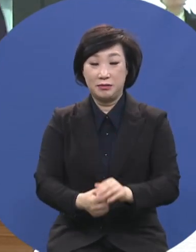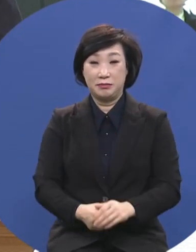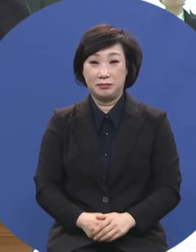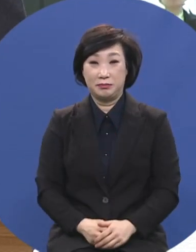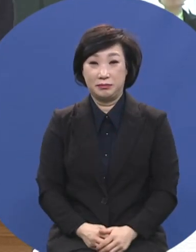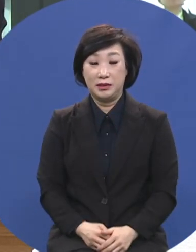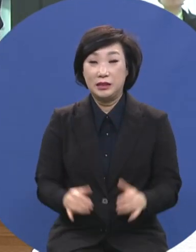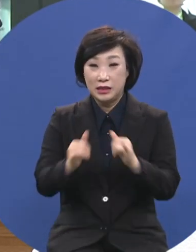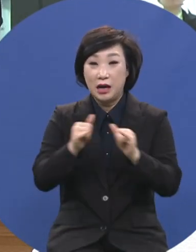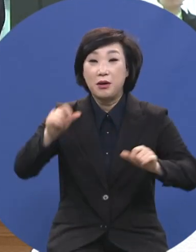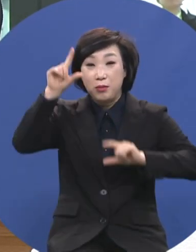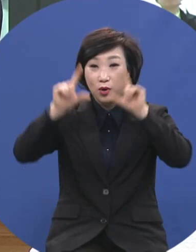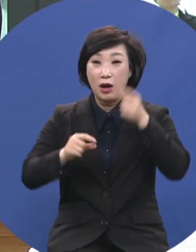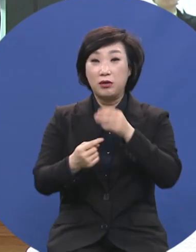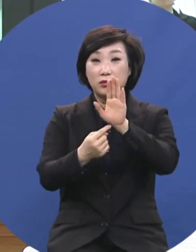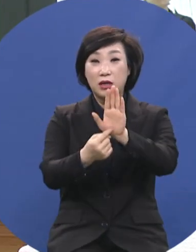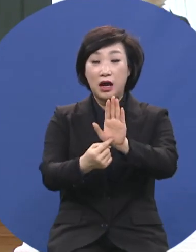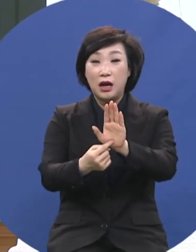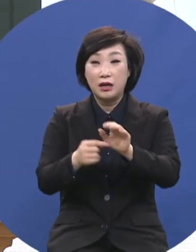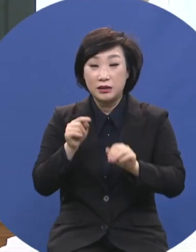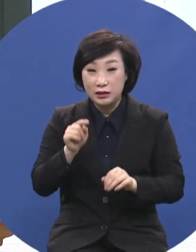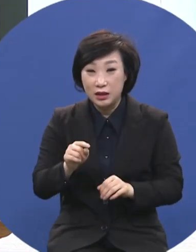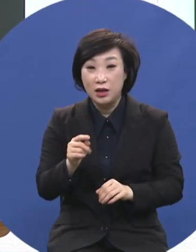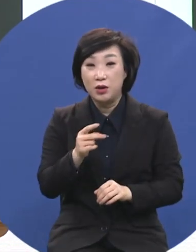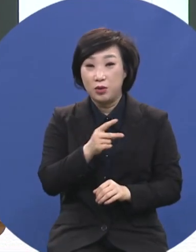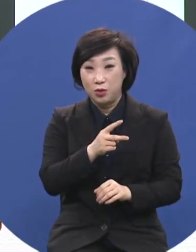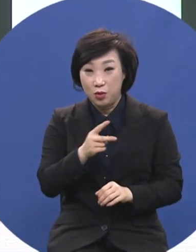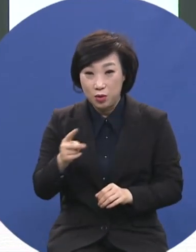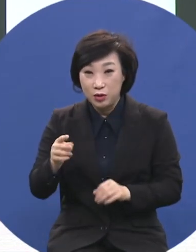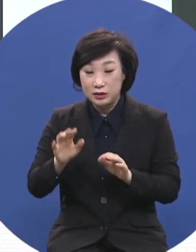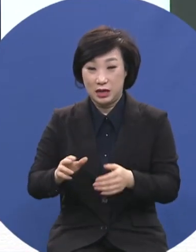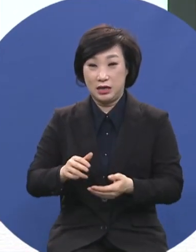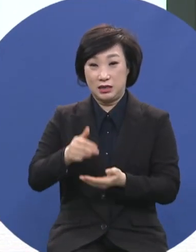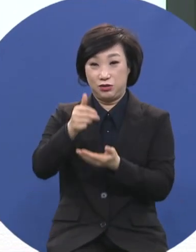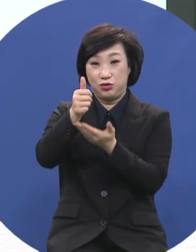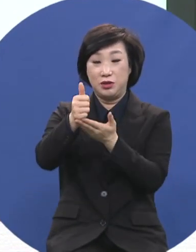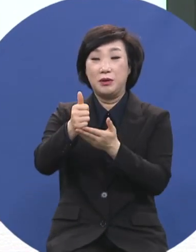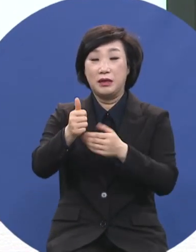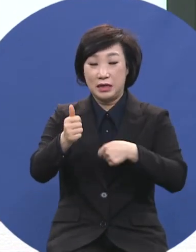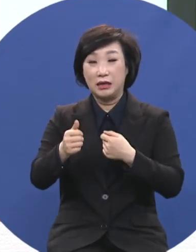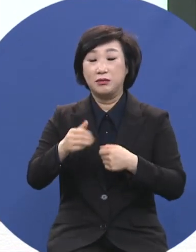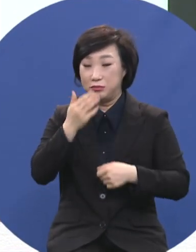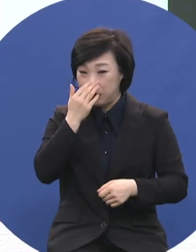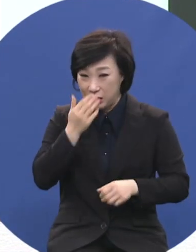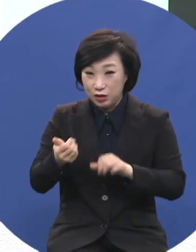되었고 사람의 모양으로 나타나셨음에 자기를 낮추시고